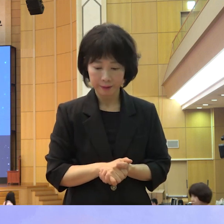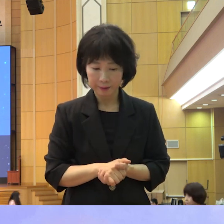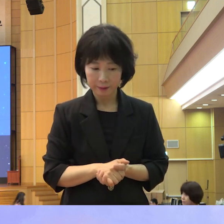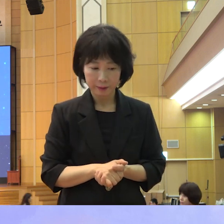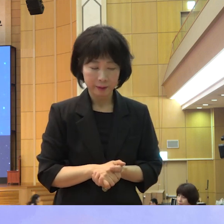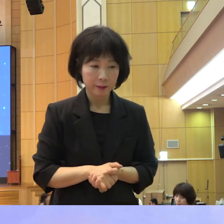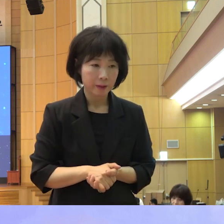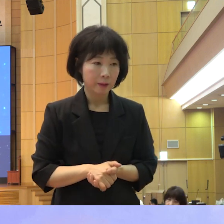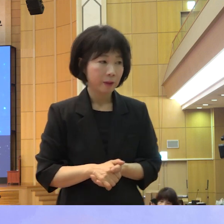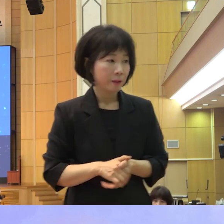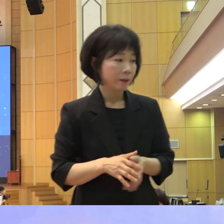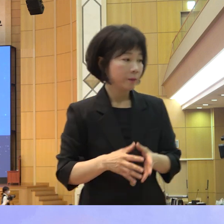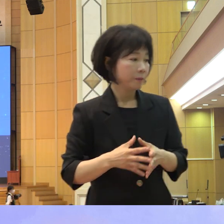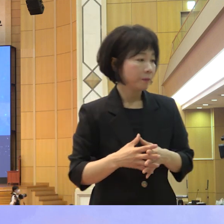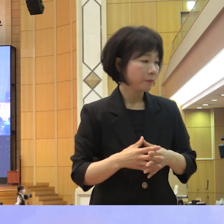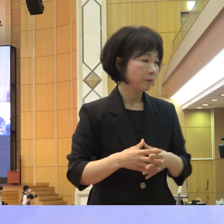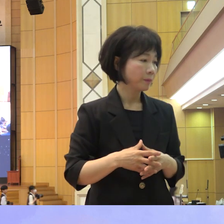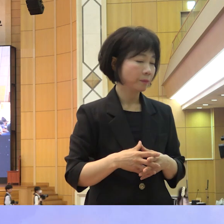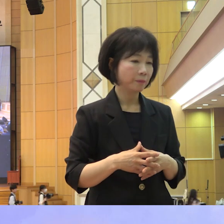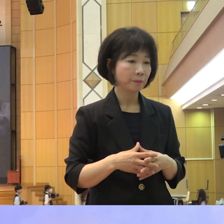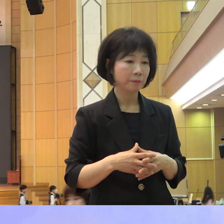갖도록 하겠습니다.